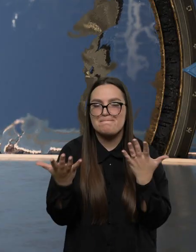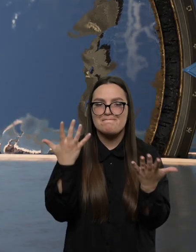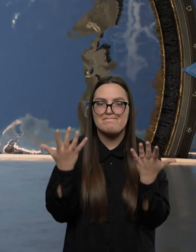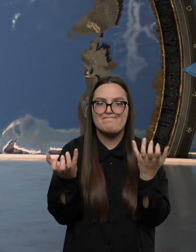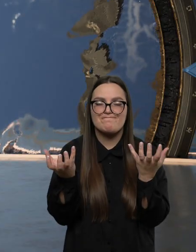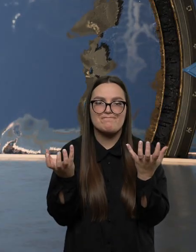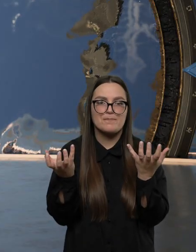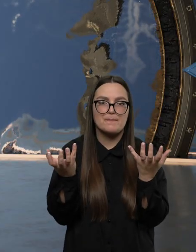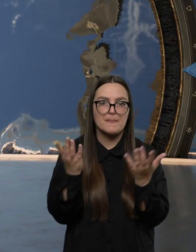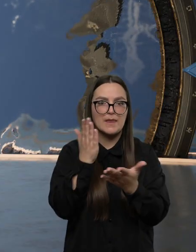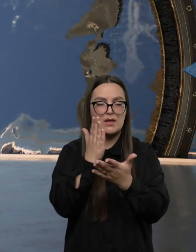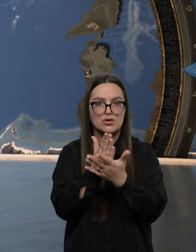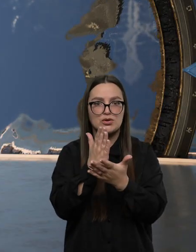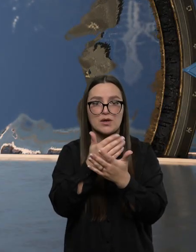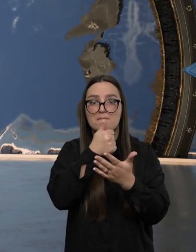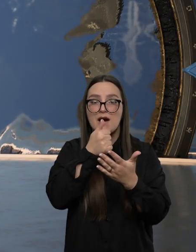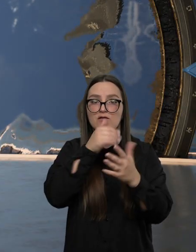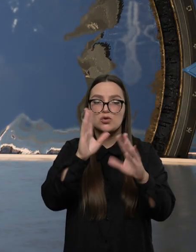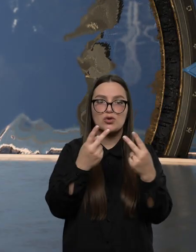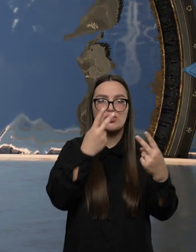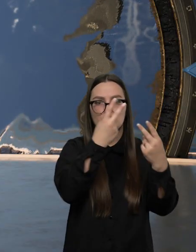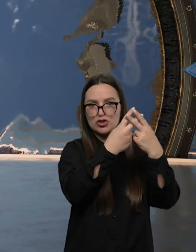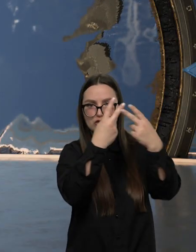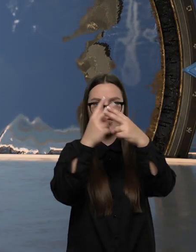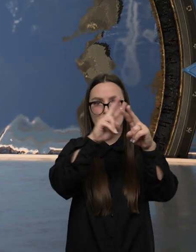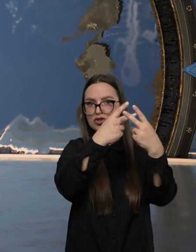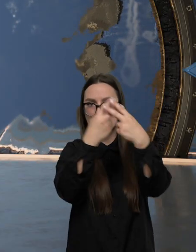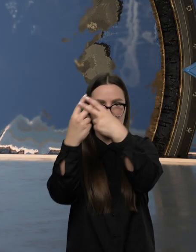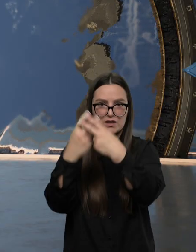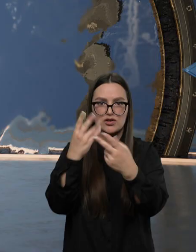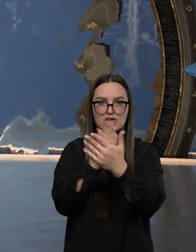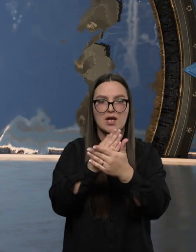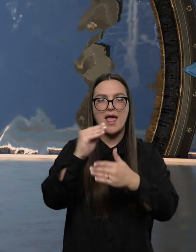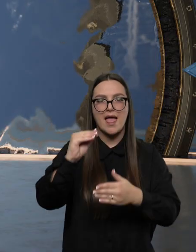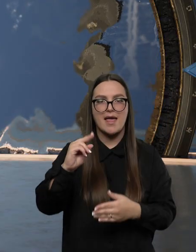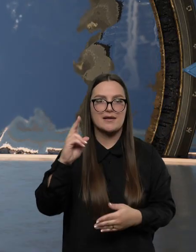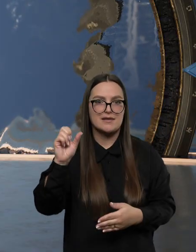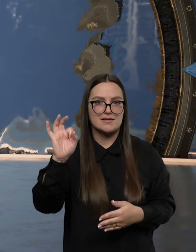nuskambės, esant tarp žvaigždiniai ekstincijai.